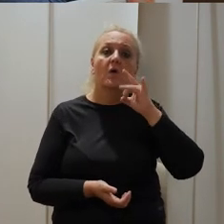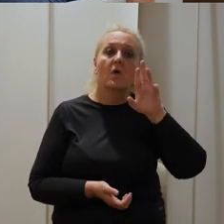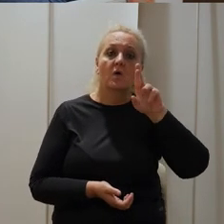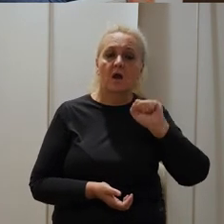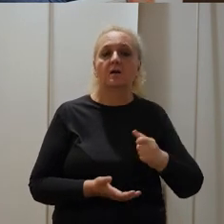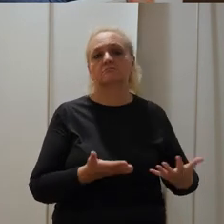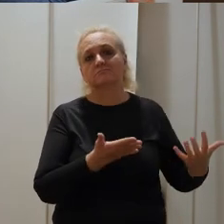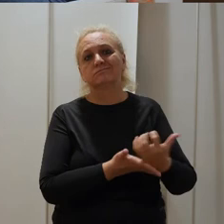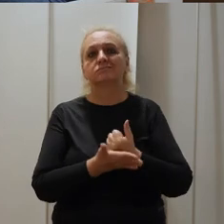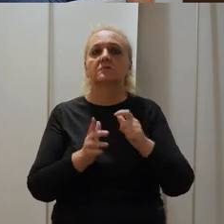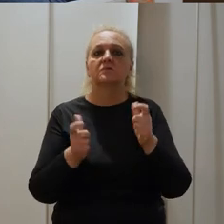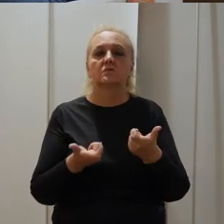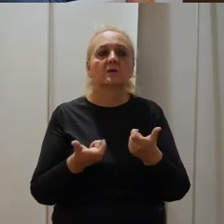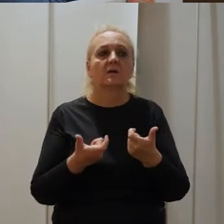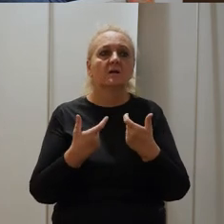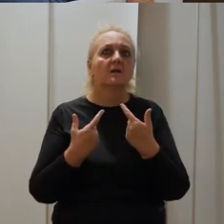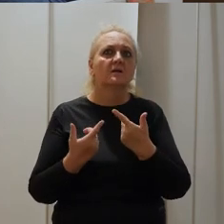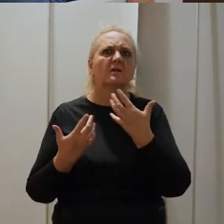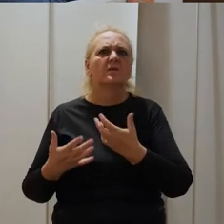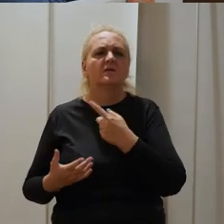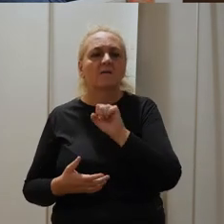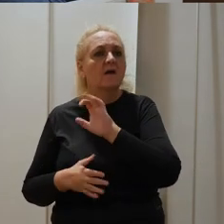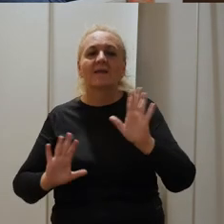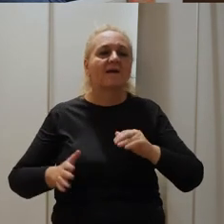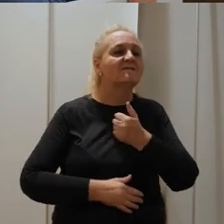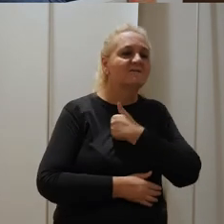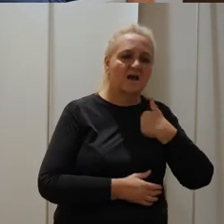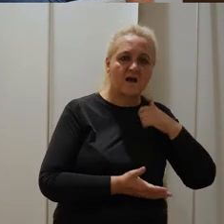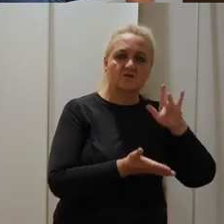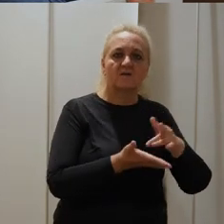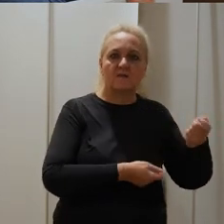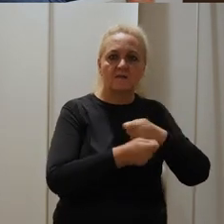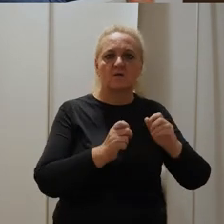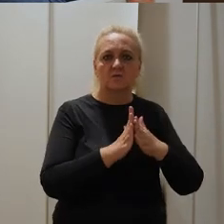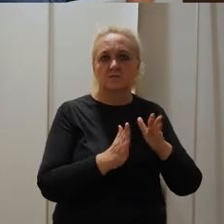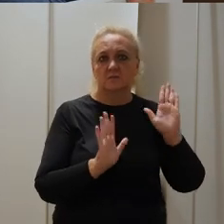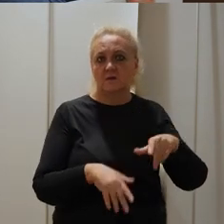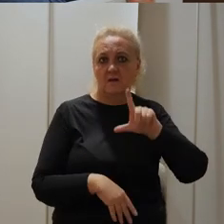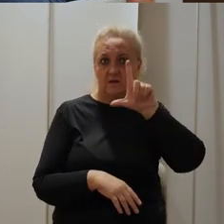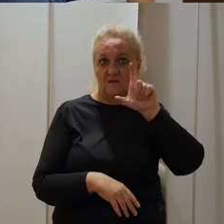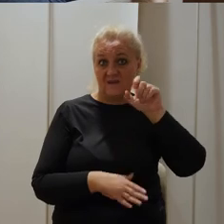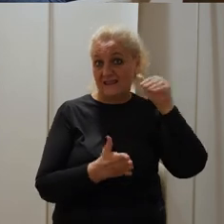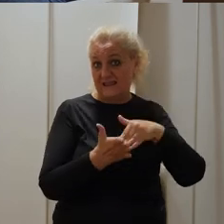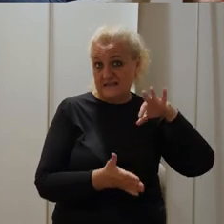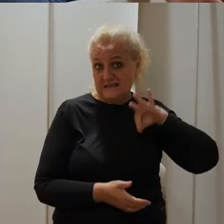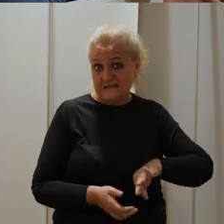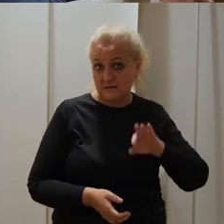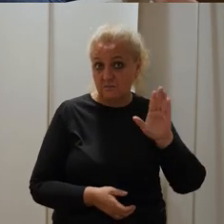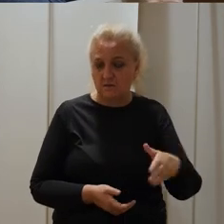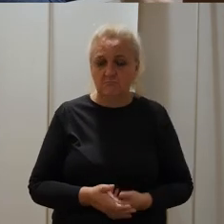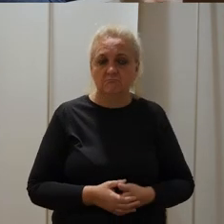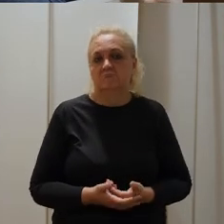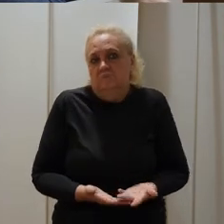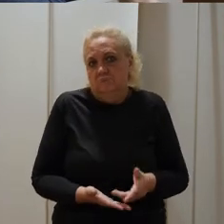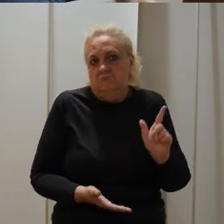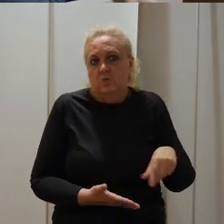na, chciałam powiedzieć wrocławski, ale w warszawskich targach książki ponad 200 tysięcy zysków, więc czemu nie